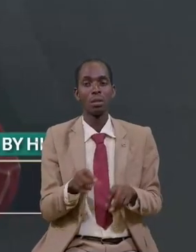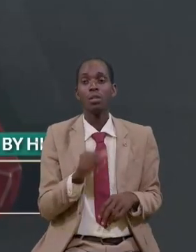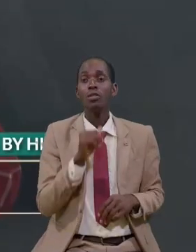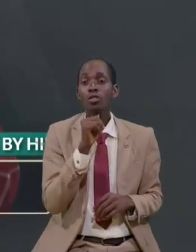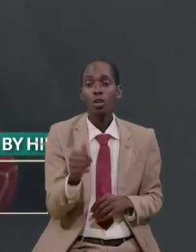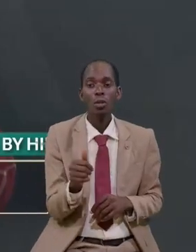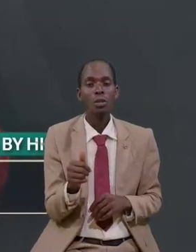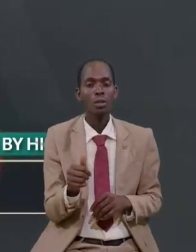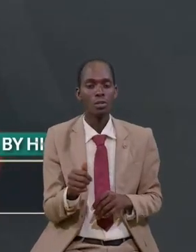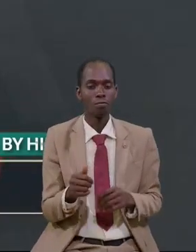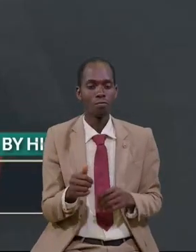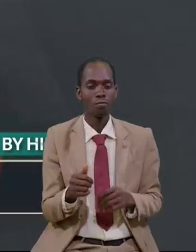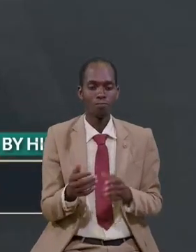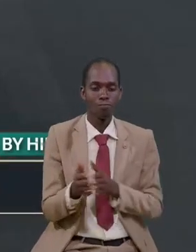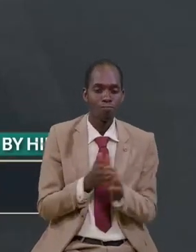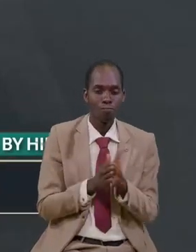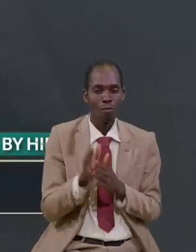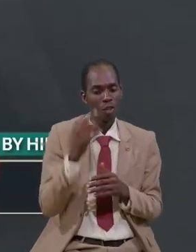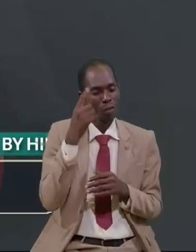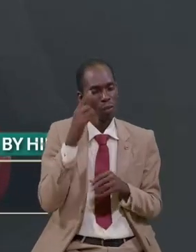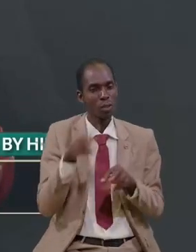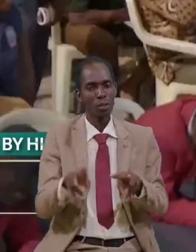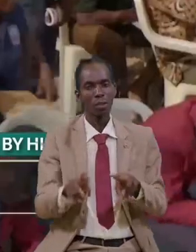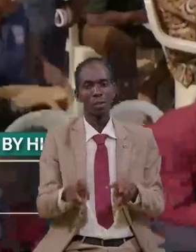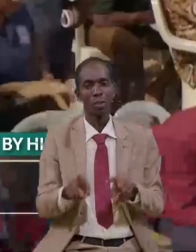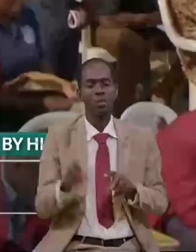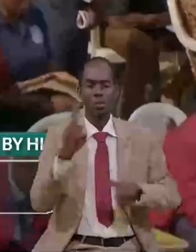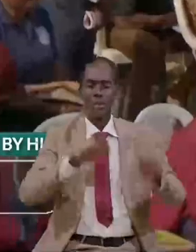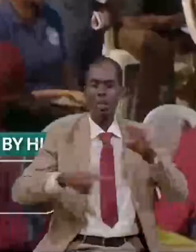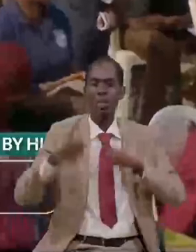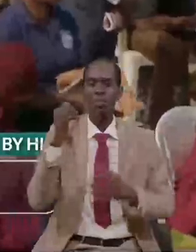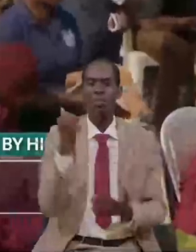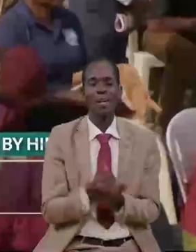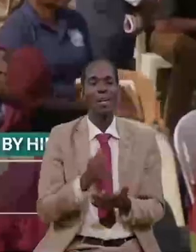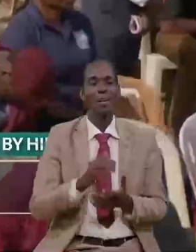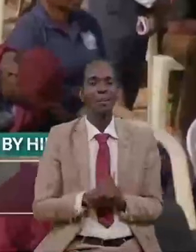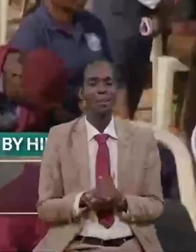Non zélé pour la cupidité. Tu n'as pas dit amen à cela.